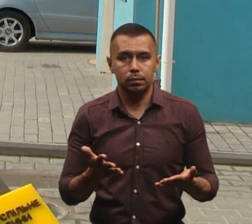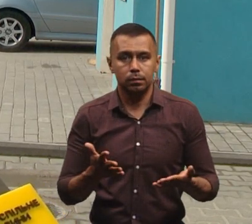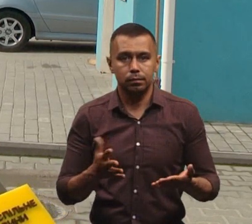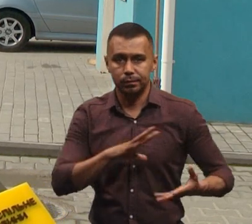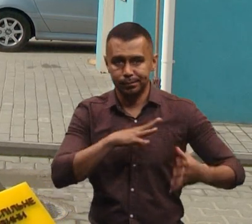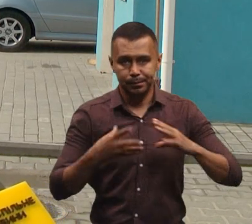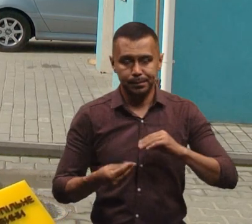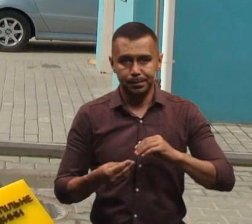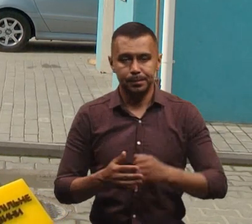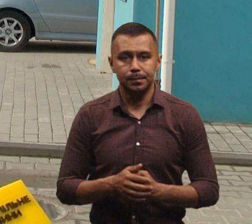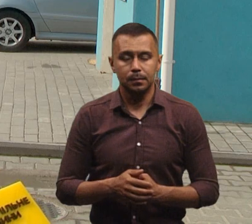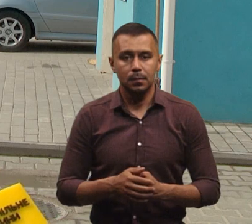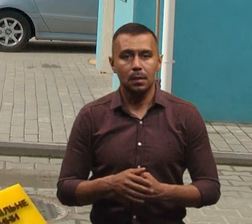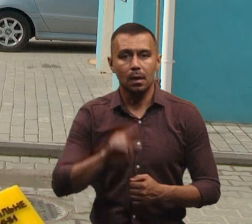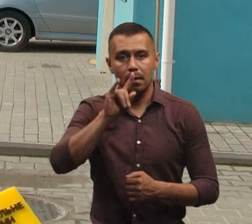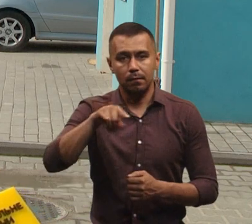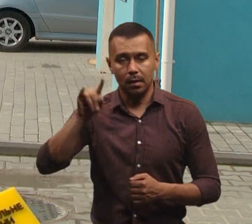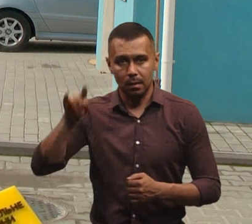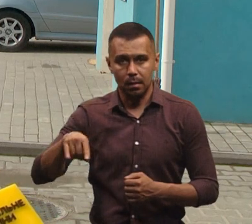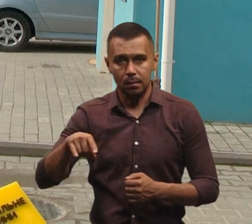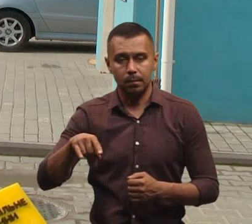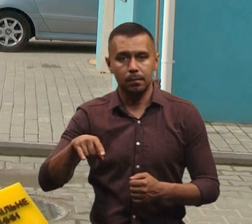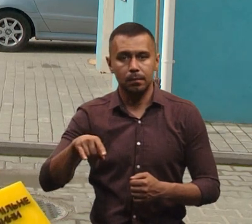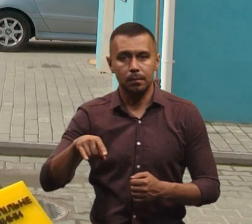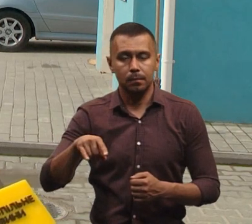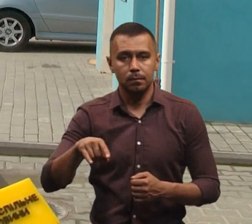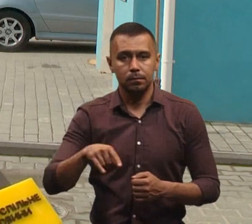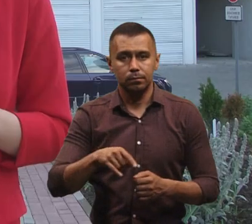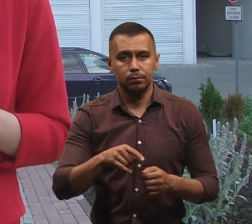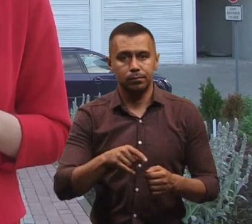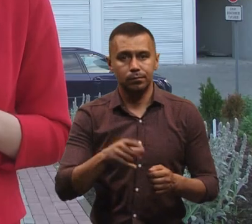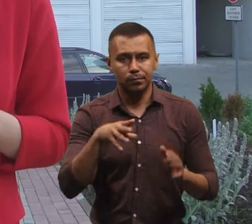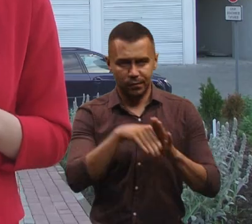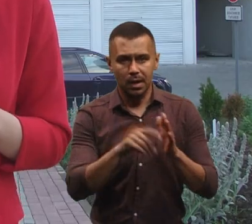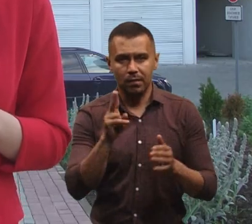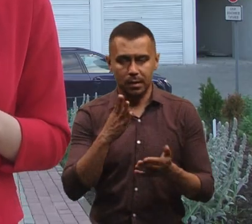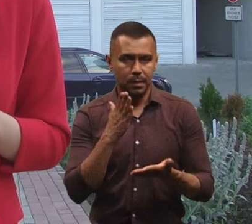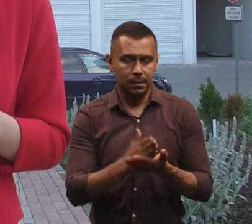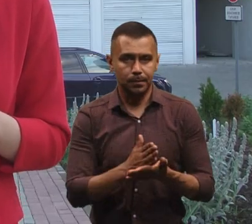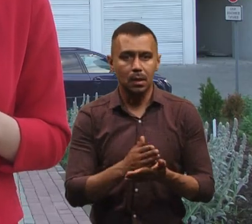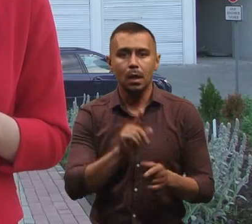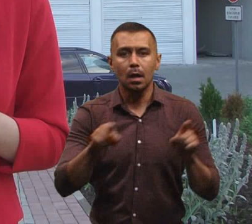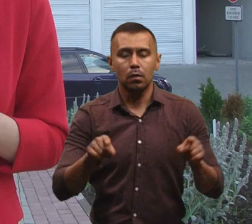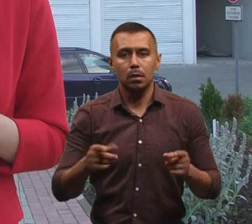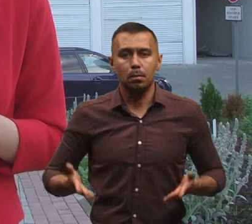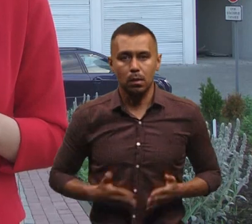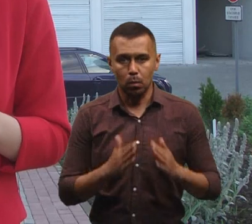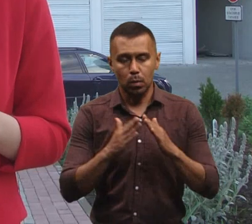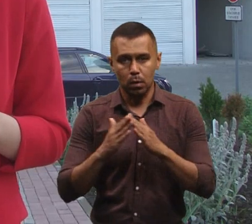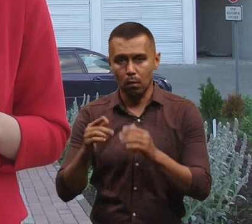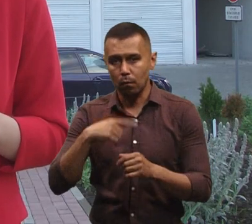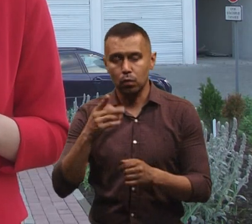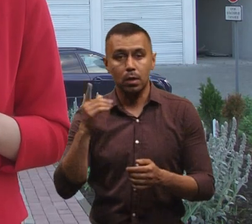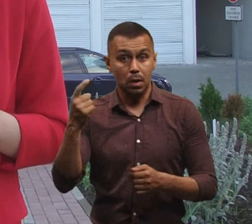последствия. Вікна стоять у них в квартирах. Дехто із мешканців будинку не на камеру говорить, що